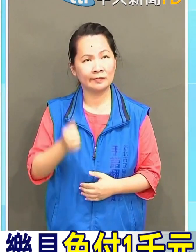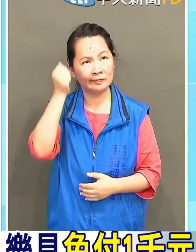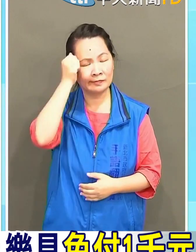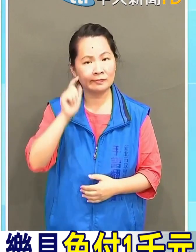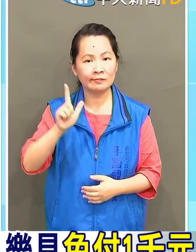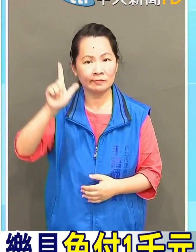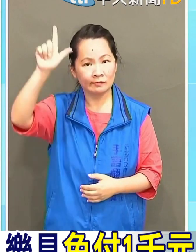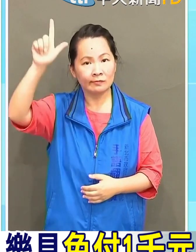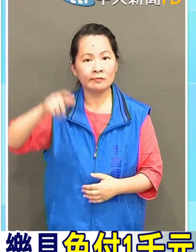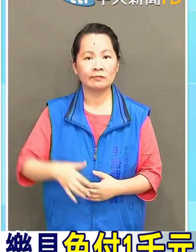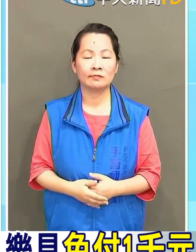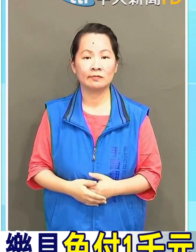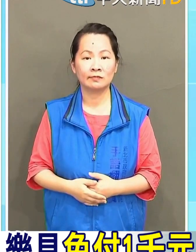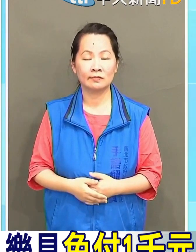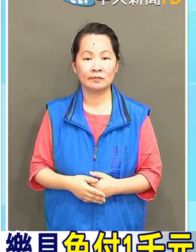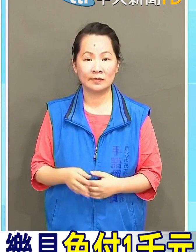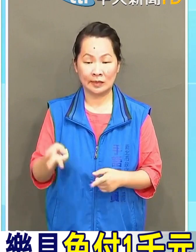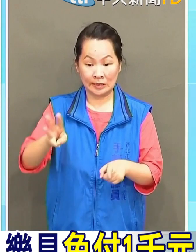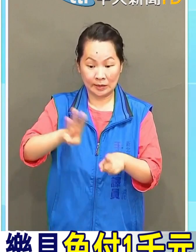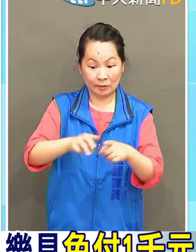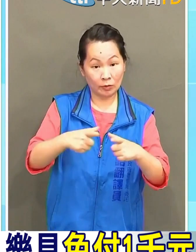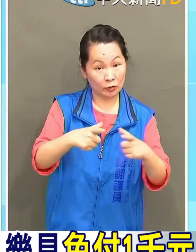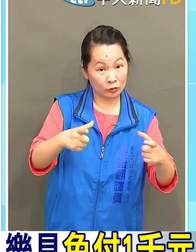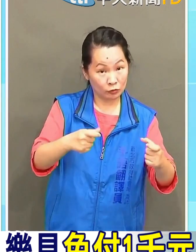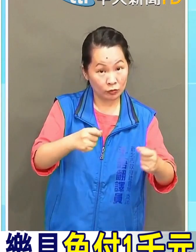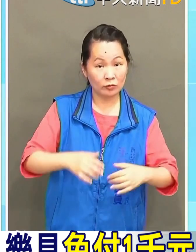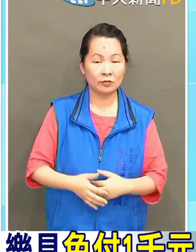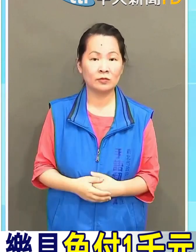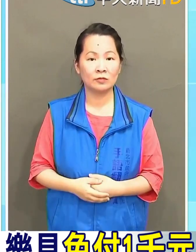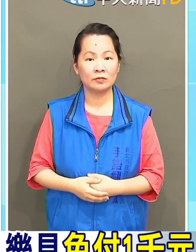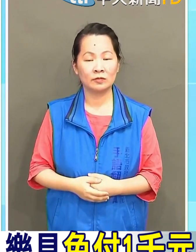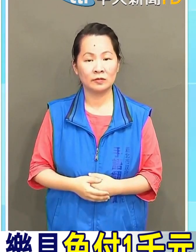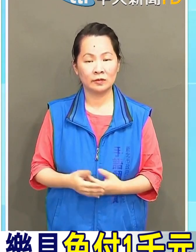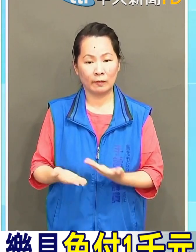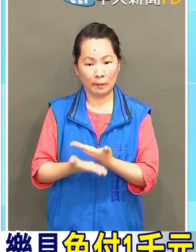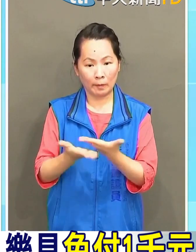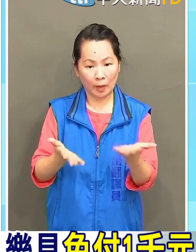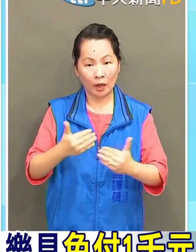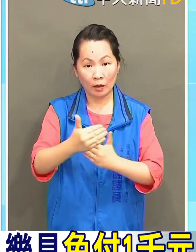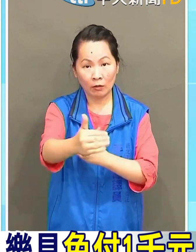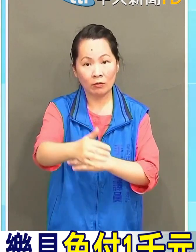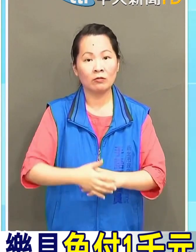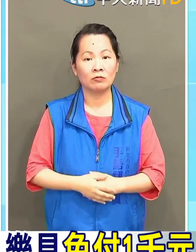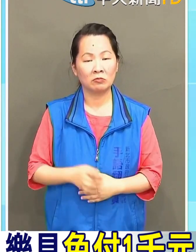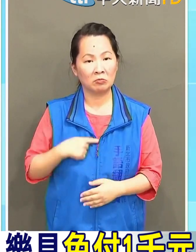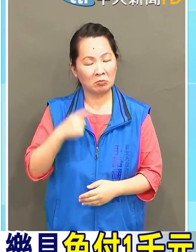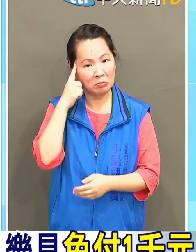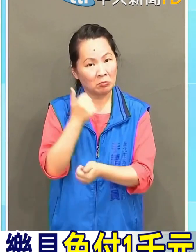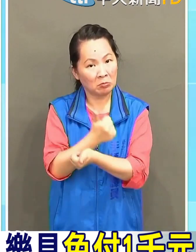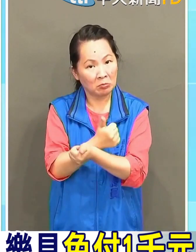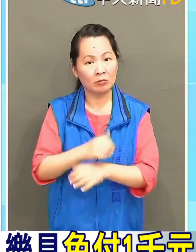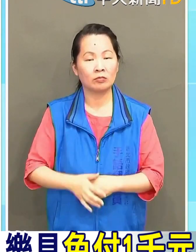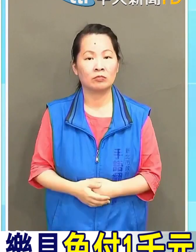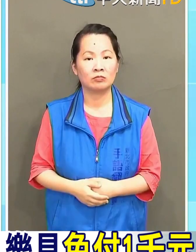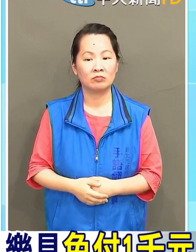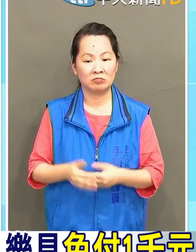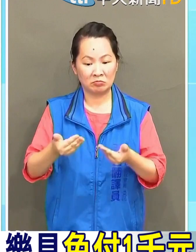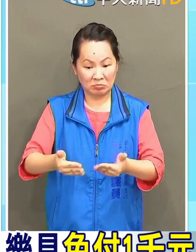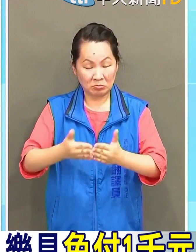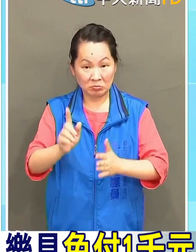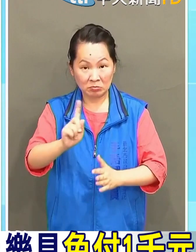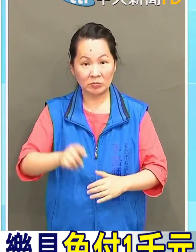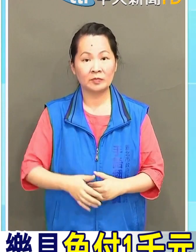的3倍券也好，在发行的过程当中，我们要考量最重要